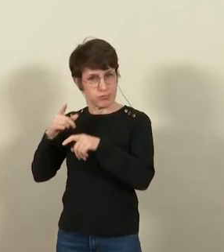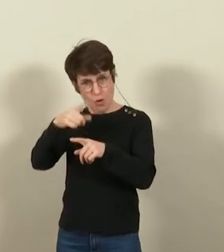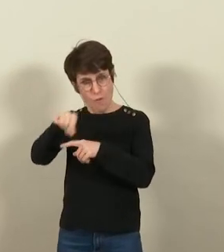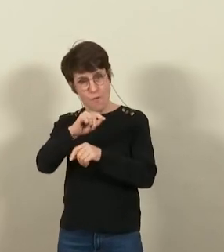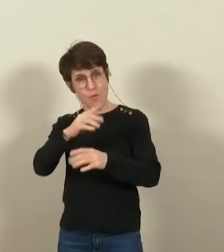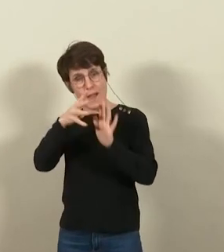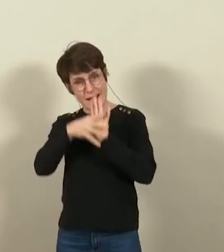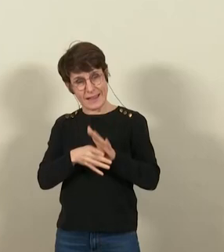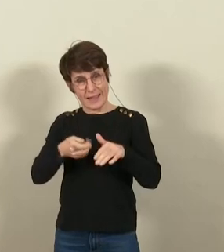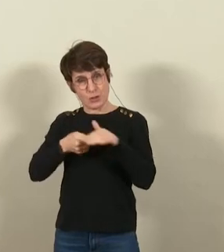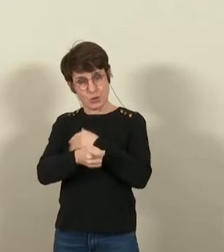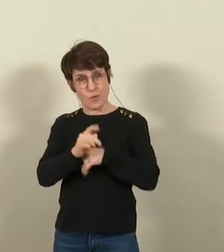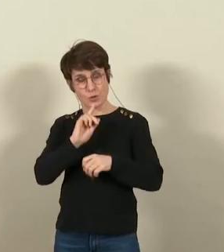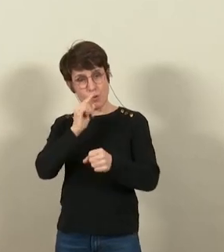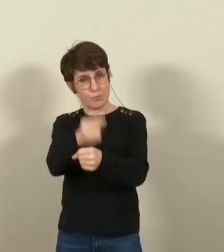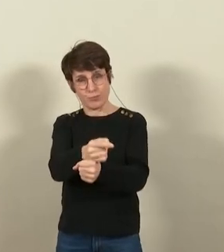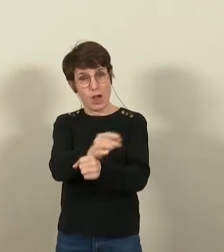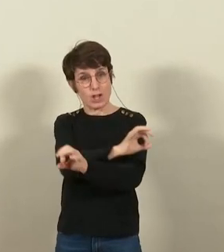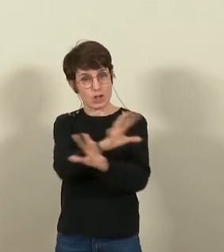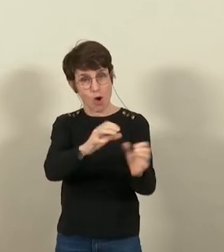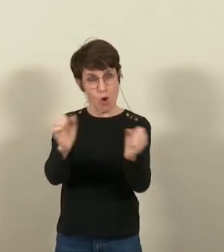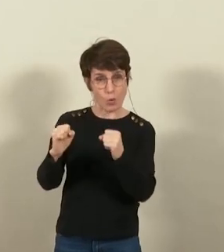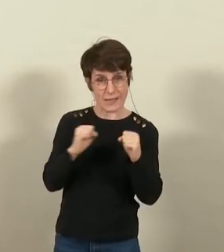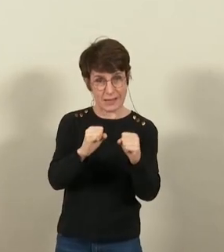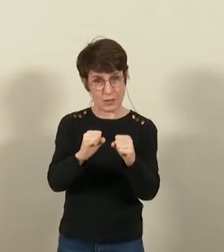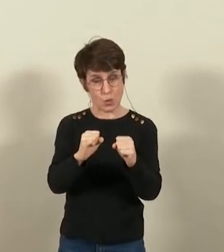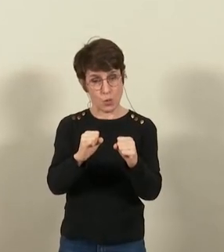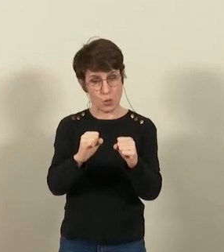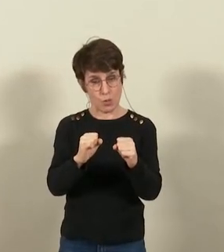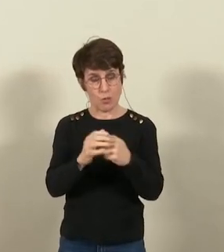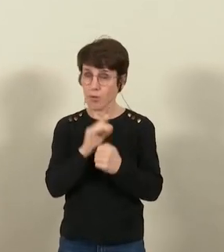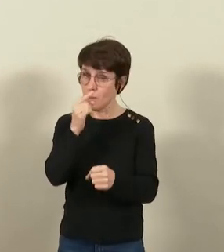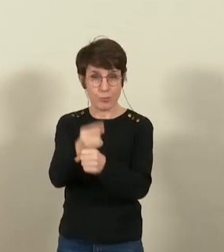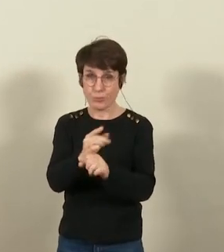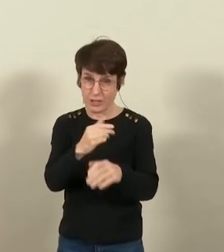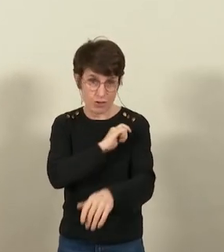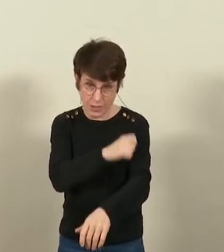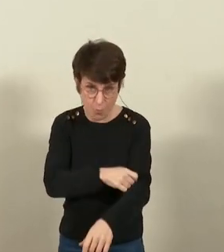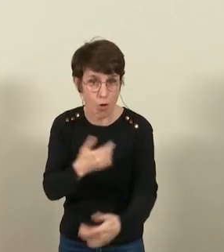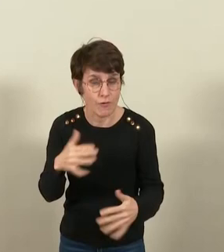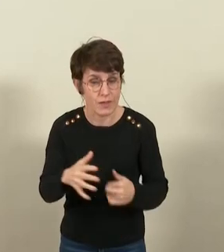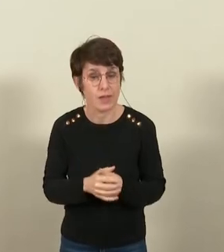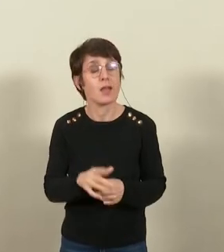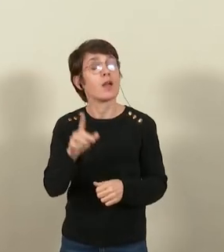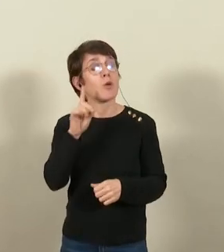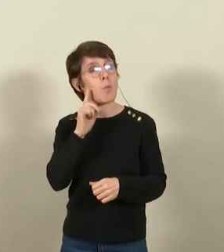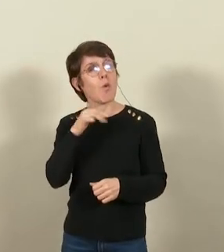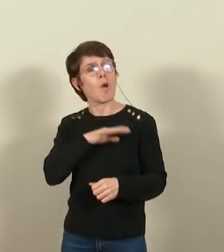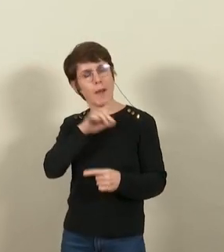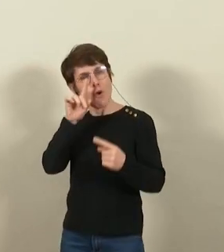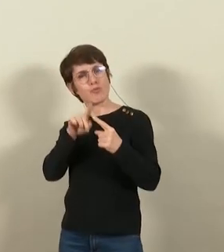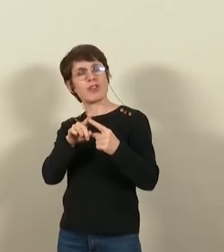critères de subvention sans concertation avec le mouvement sportif vous vous l'aviez fait au prétexte de transparence et